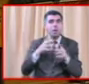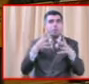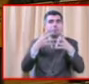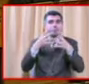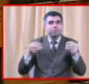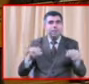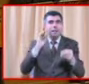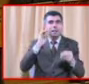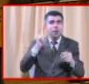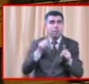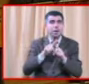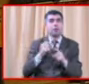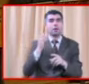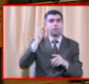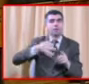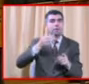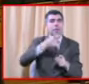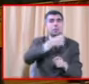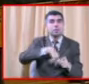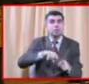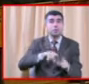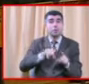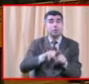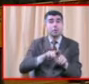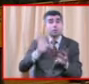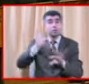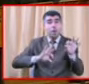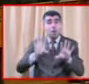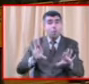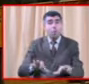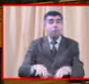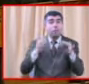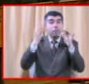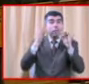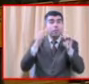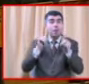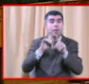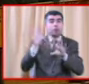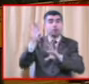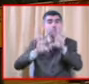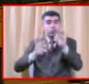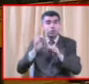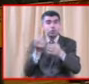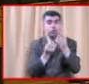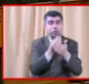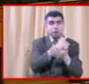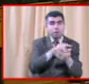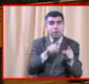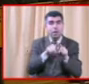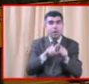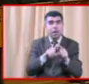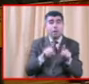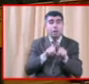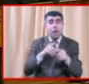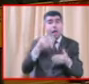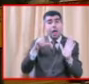لا منيحة ديال الشروط اللي كيتواجهوا بها باش يجيبوها هاد الناس، أو هاد